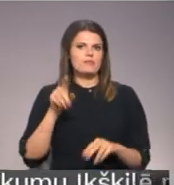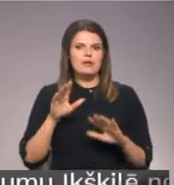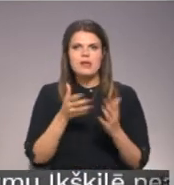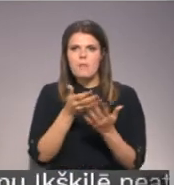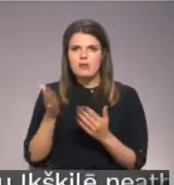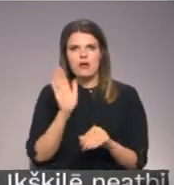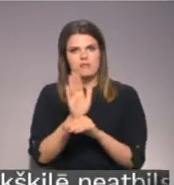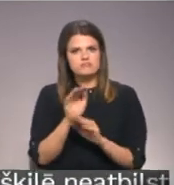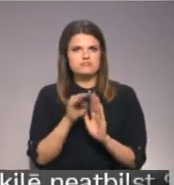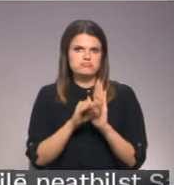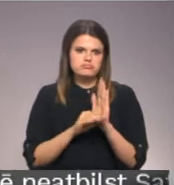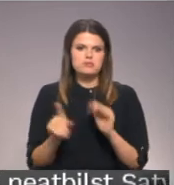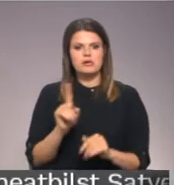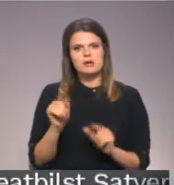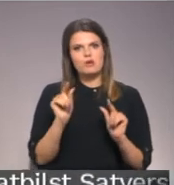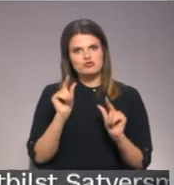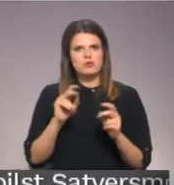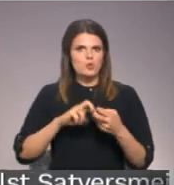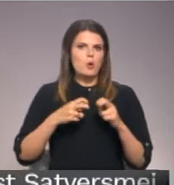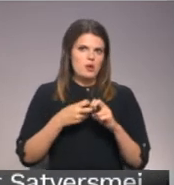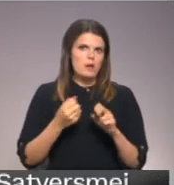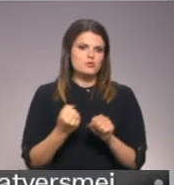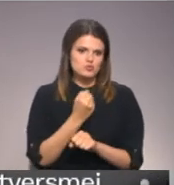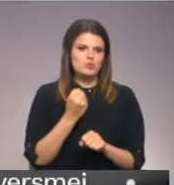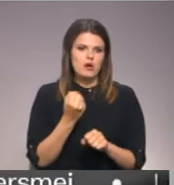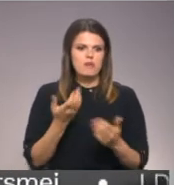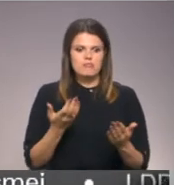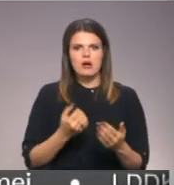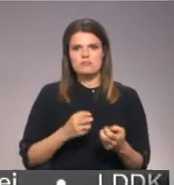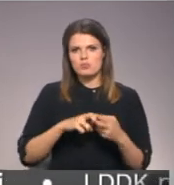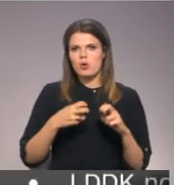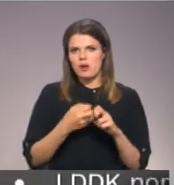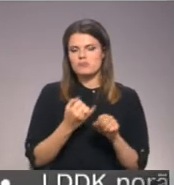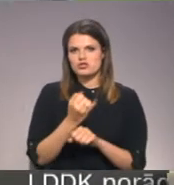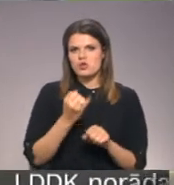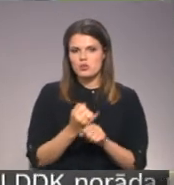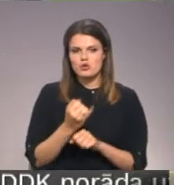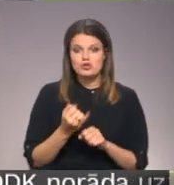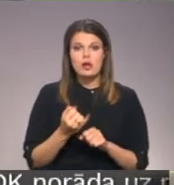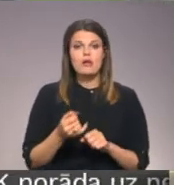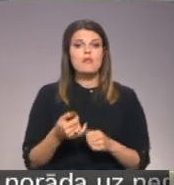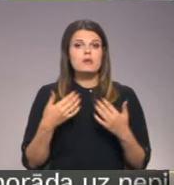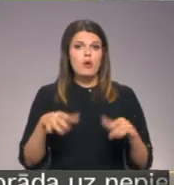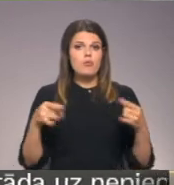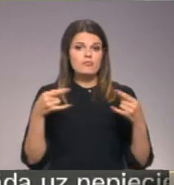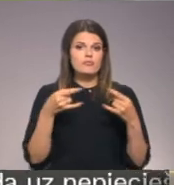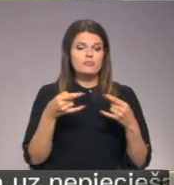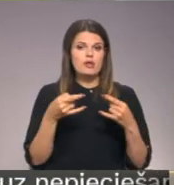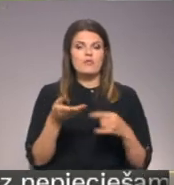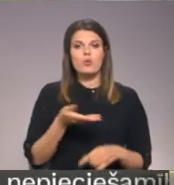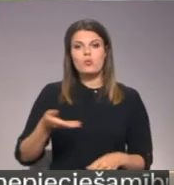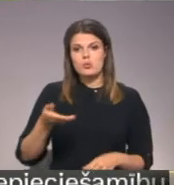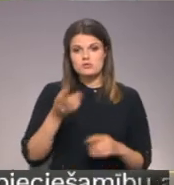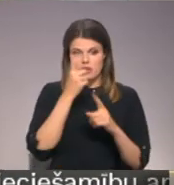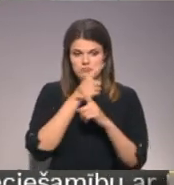ir kaut kāds arī mazliet tā kā tāds šķērslis, kas rada arī apgrūtinājumu tai ceļošanai. Kā TV Kurzem informē Lidsabiedrības